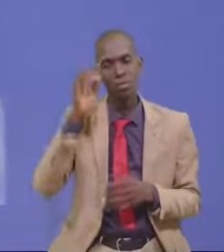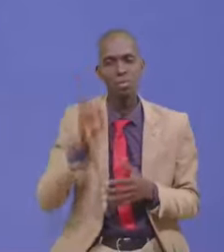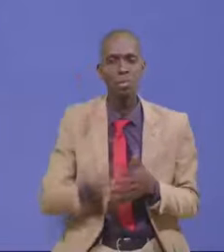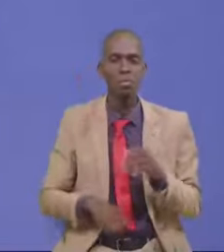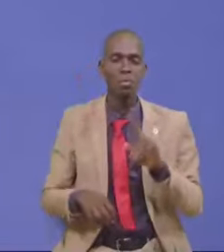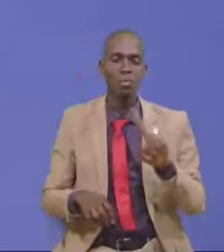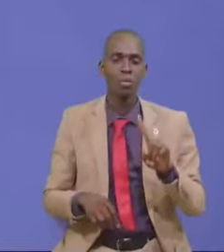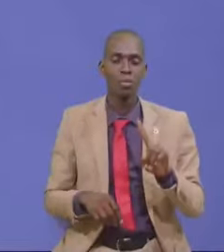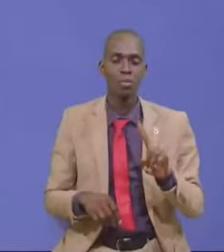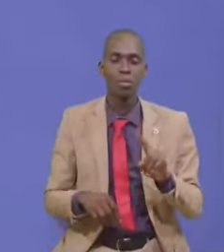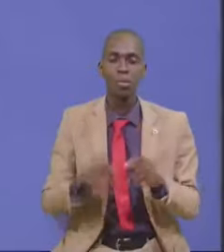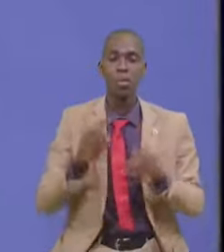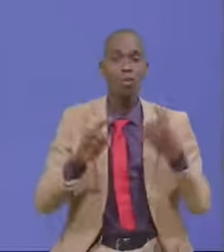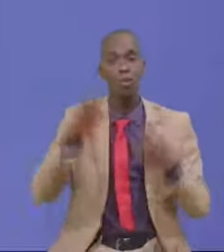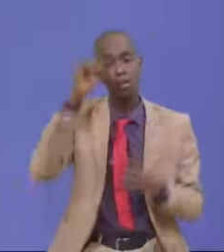1 Timothée 2, 3.